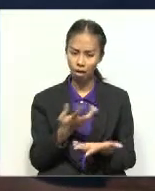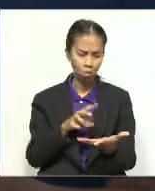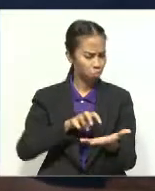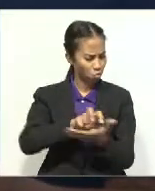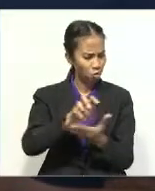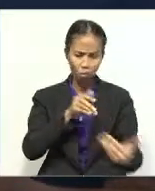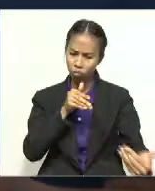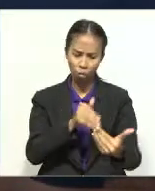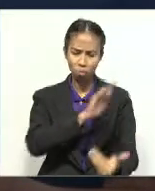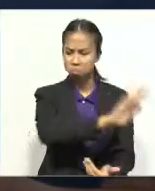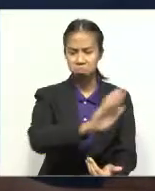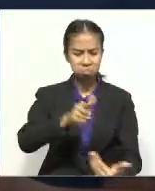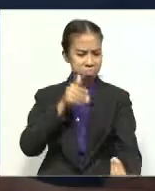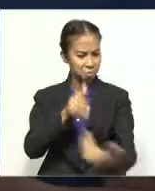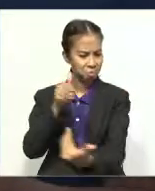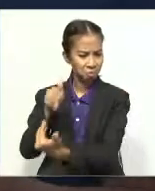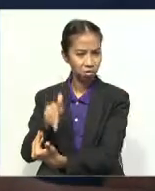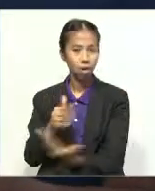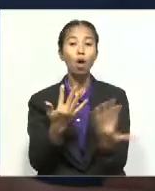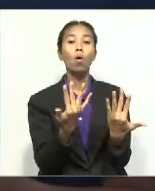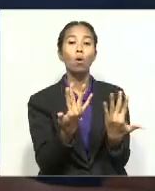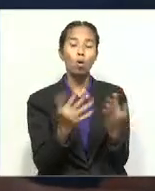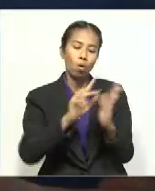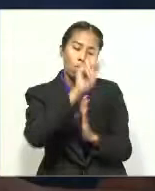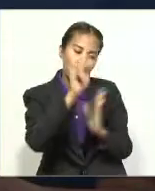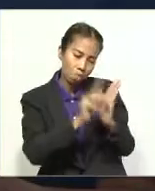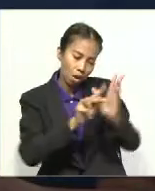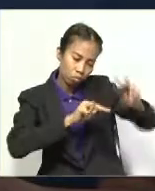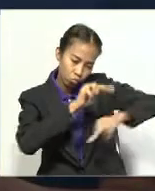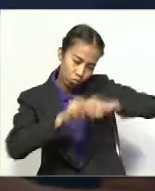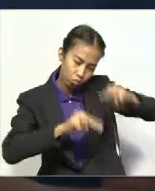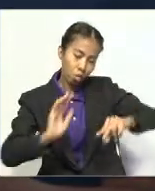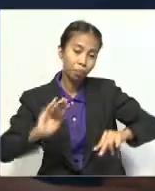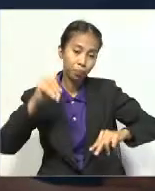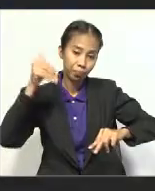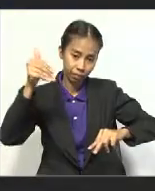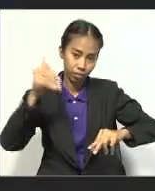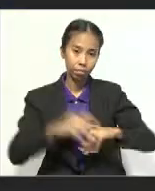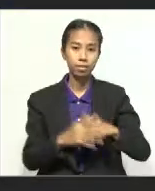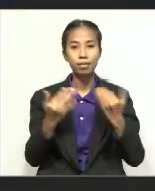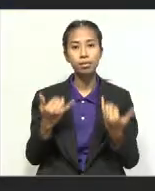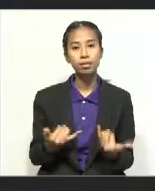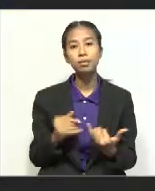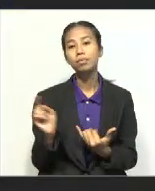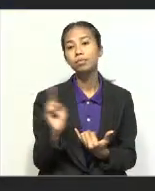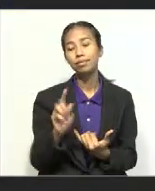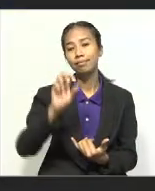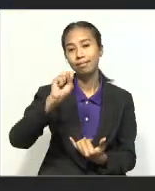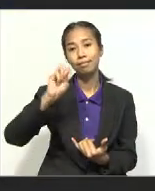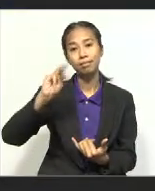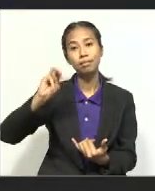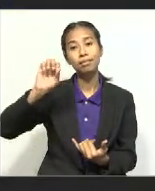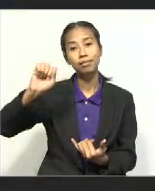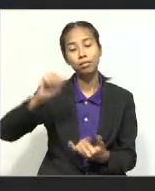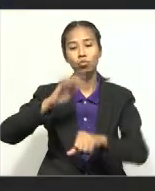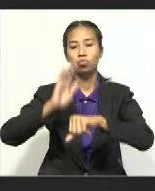งเลย ก็เดี๋ยวผมให้ทางฝ่ายกฎหมายตรวจสอบดูนะครับเพื่อ และสำหรับรูปแบบของ SMS